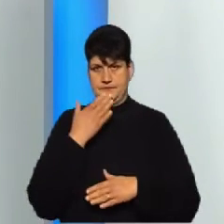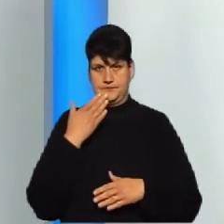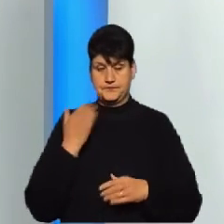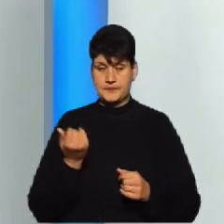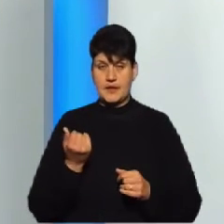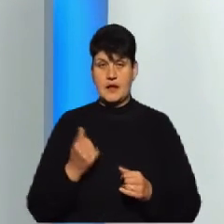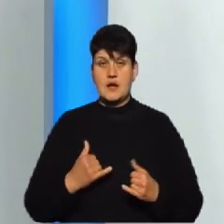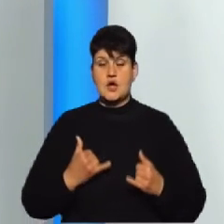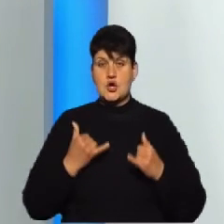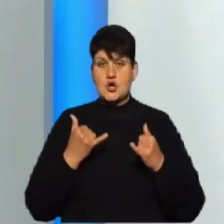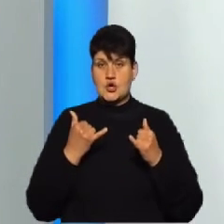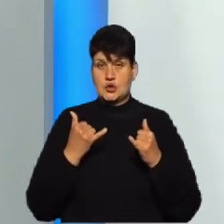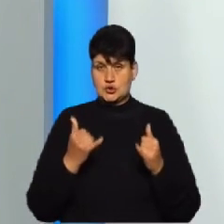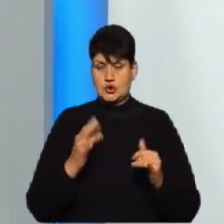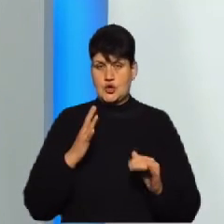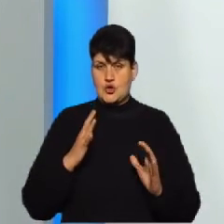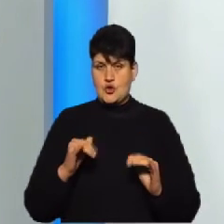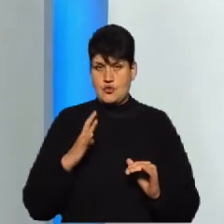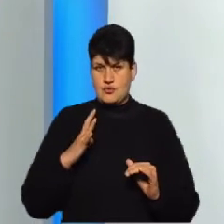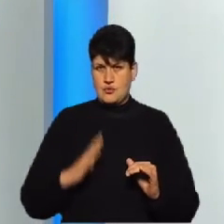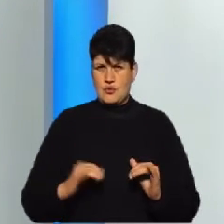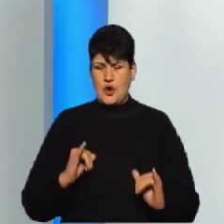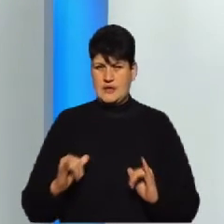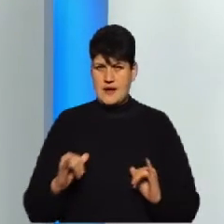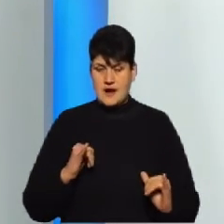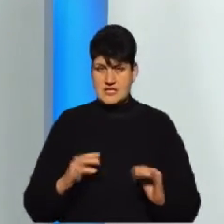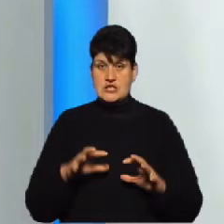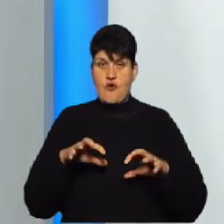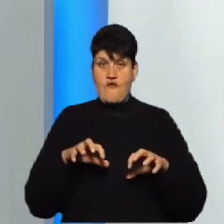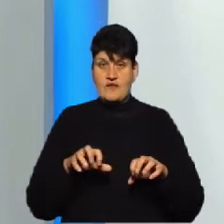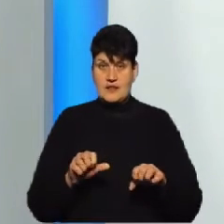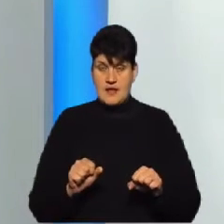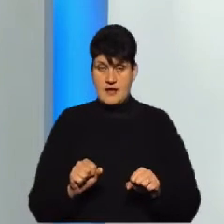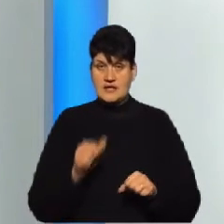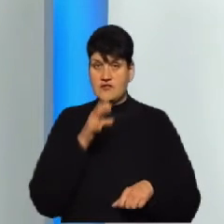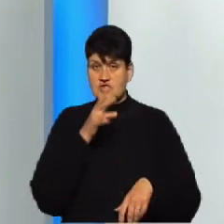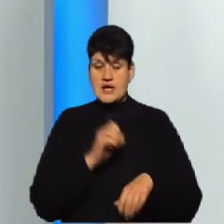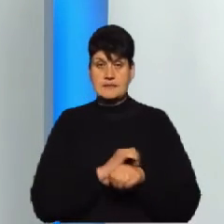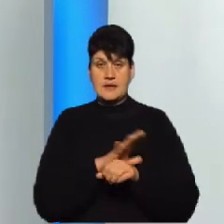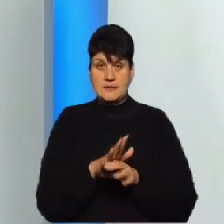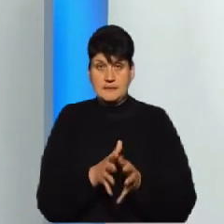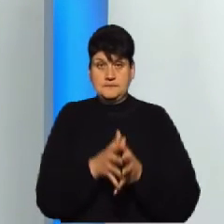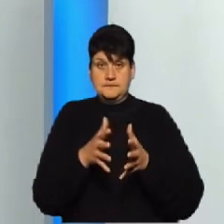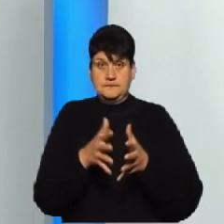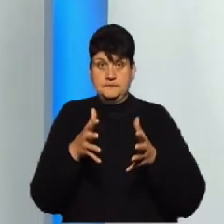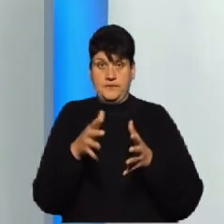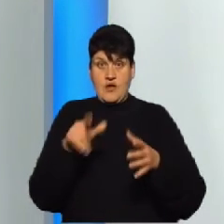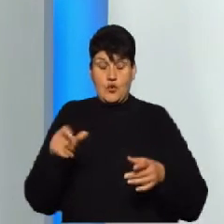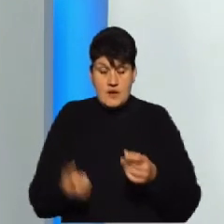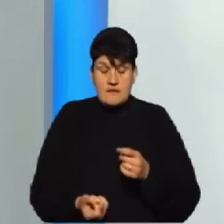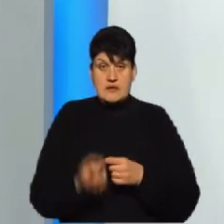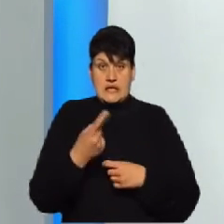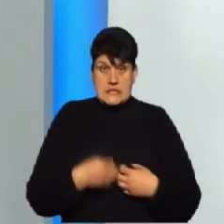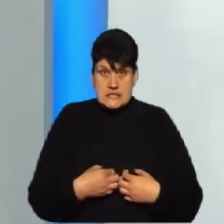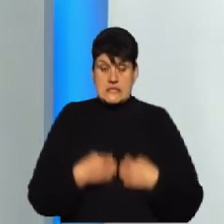в час пандемії різко зростає. Тобто в людей породжується страх за своє життя,